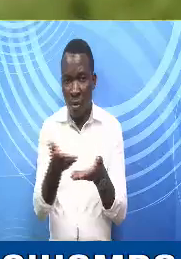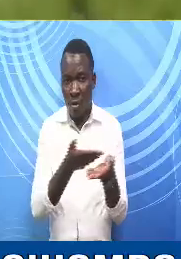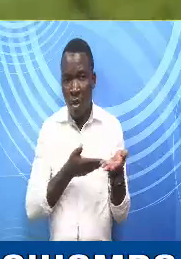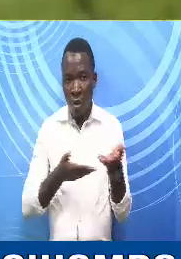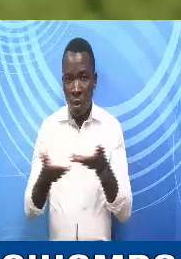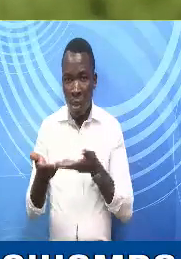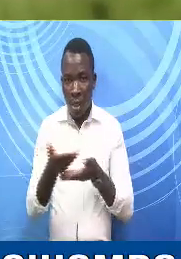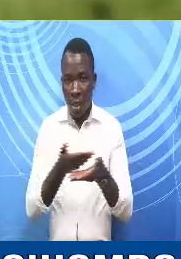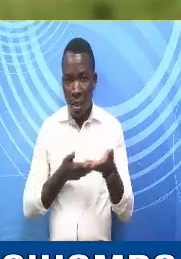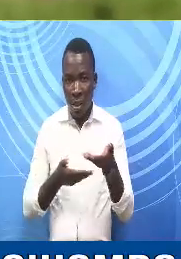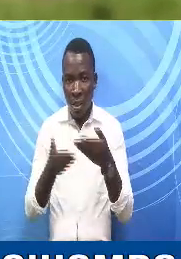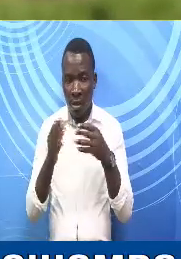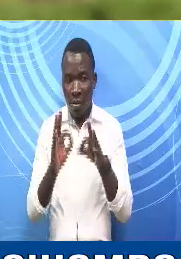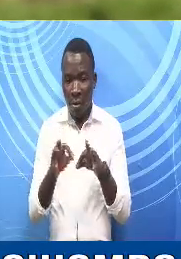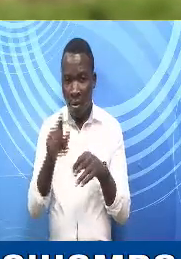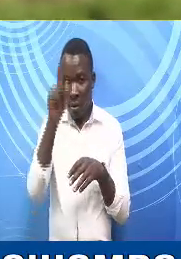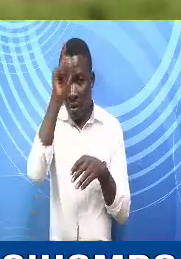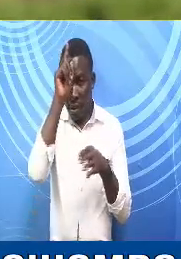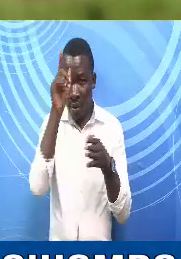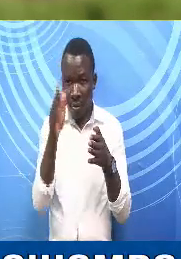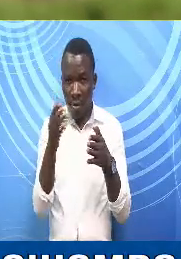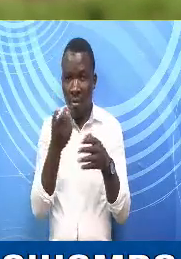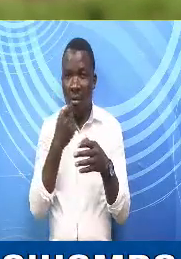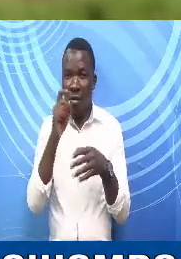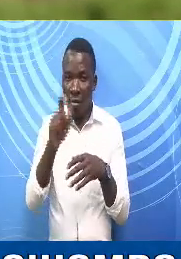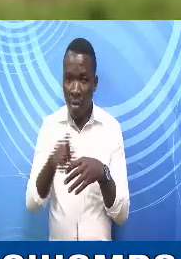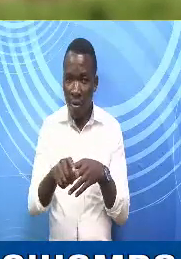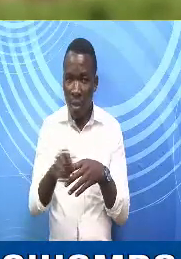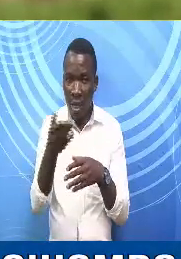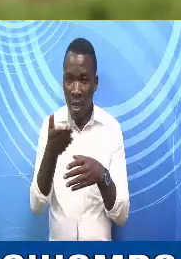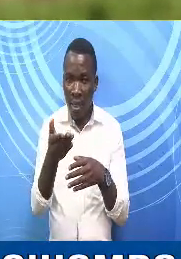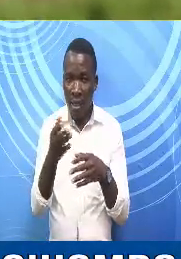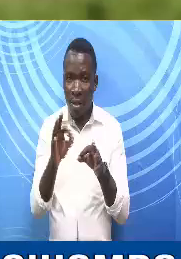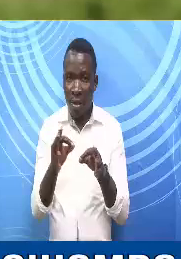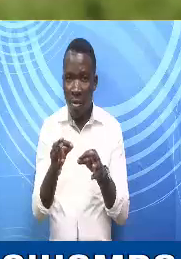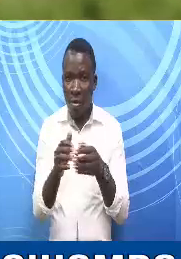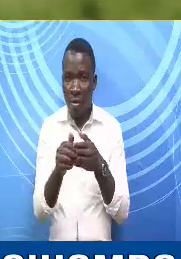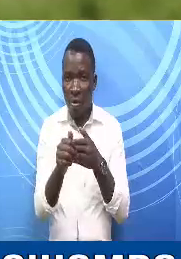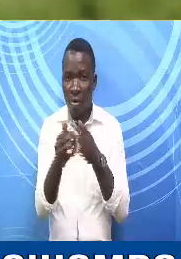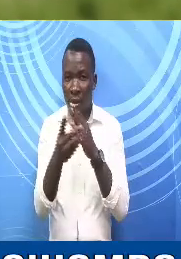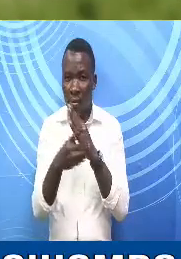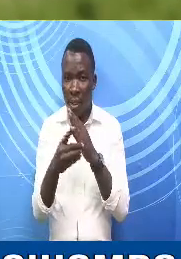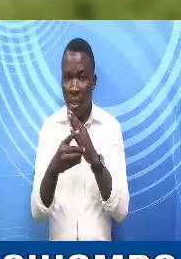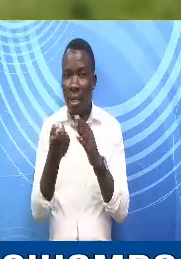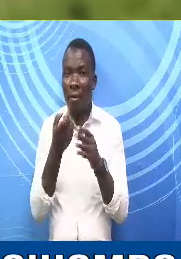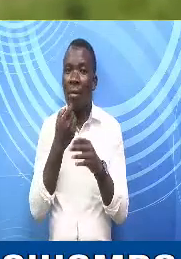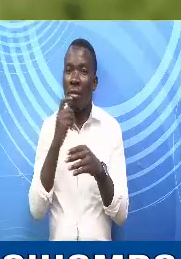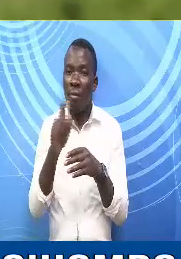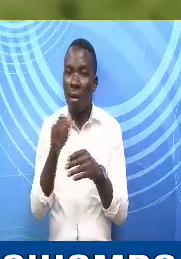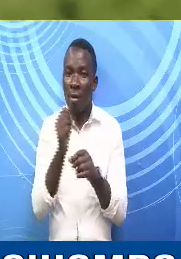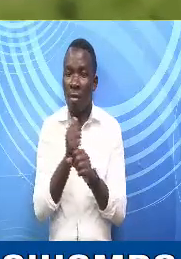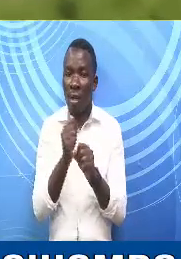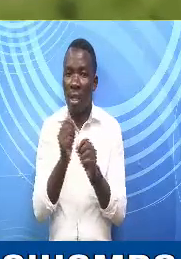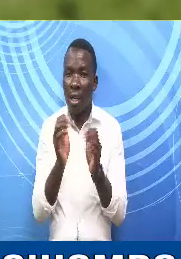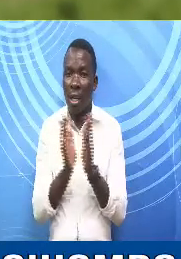tukaganira. Hari ibyo abaturage bagomba gukora, hari ibyo ubuyobozi bw'akarere bugomba gukora ndetse no ku rwego